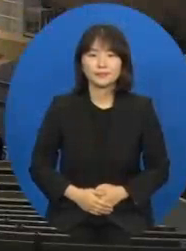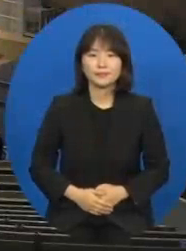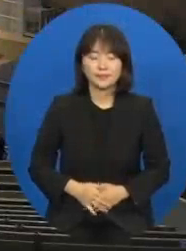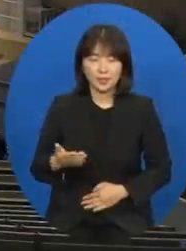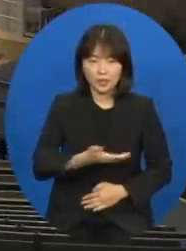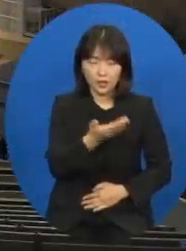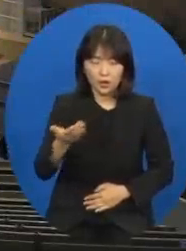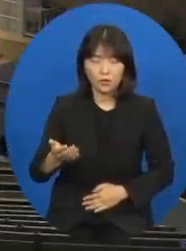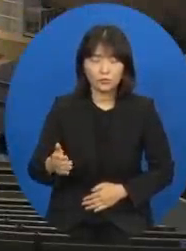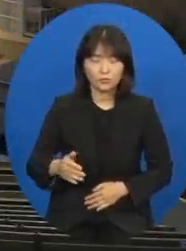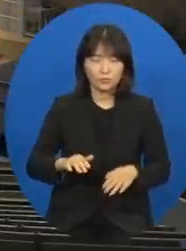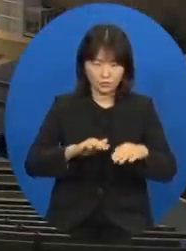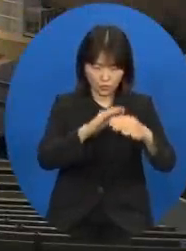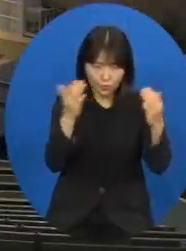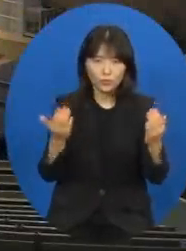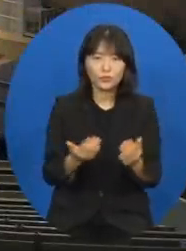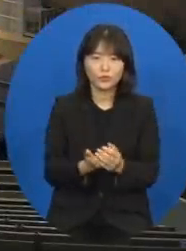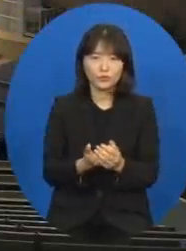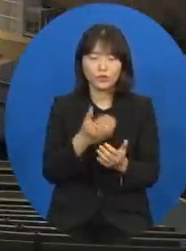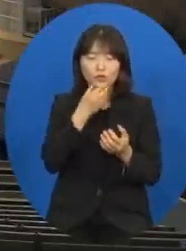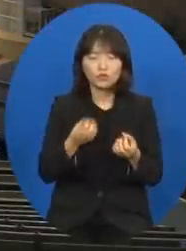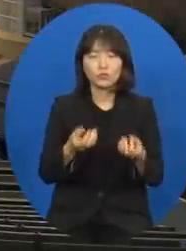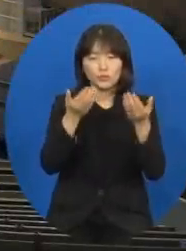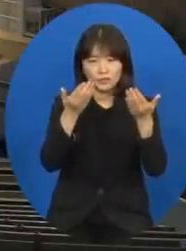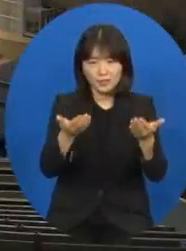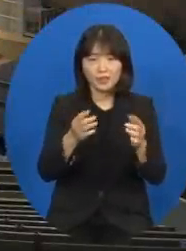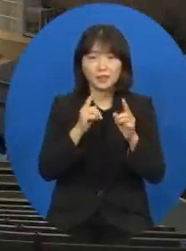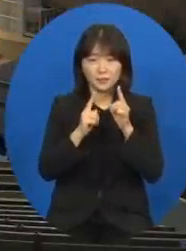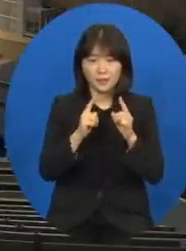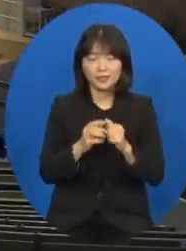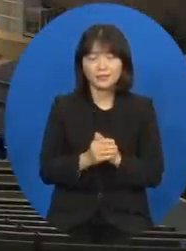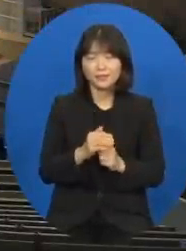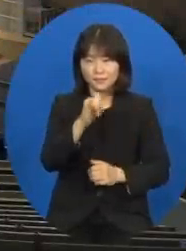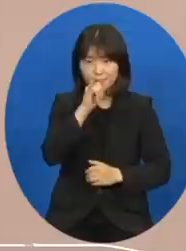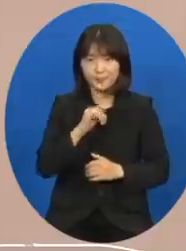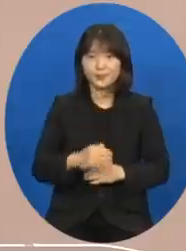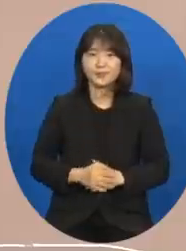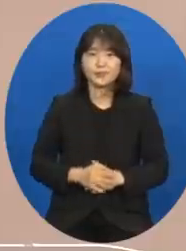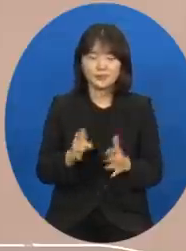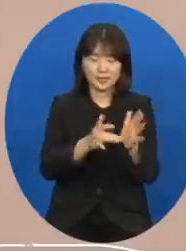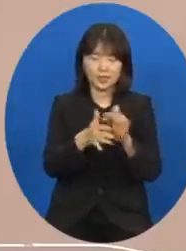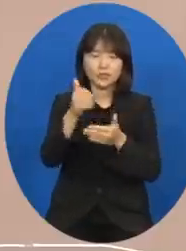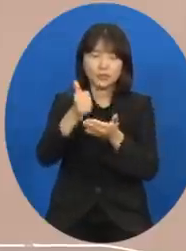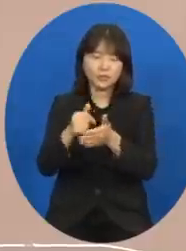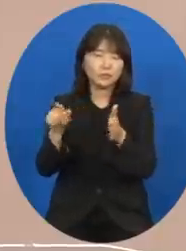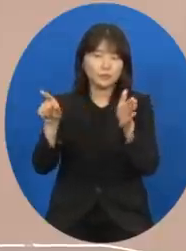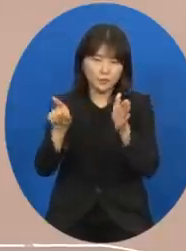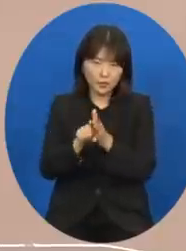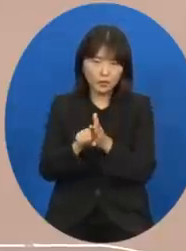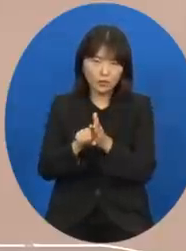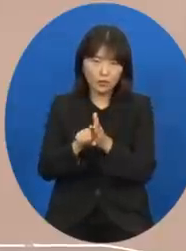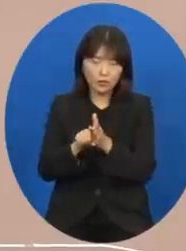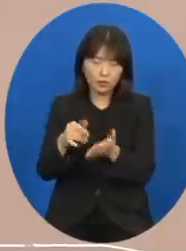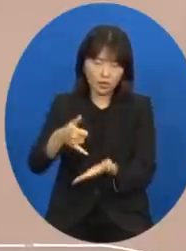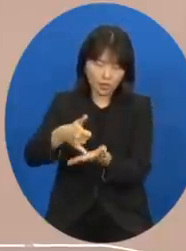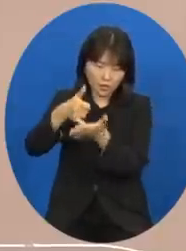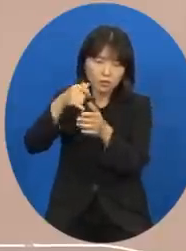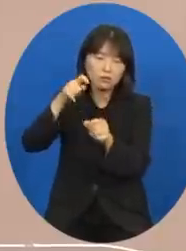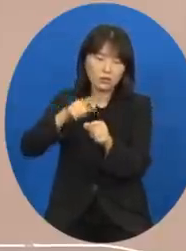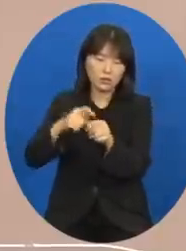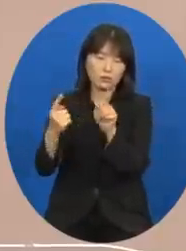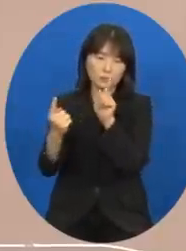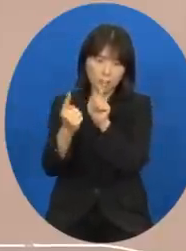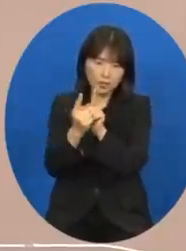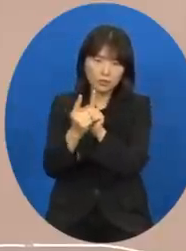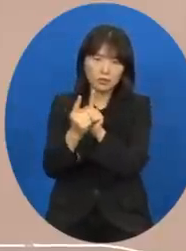여러분 모두에게 꼭 축복해드리고 싶은 말씀이 있습니다. 예수님을 믿어도 인격적으로